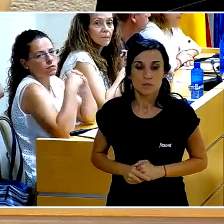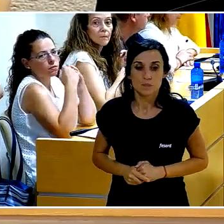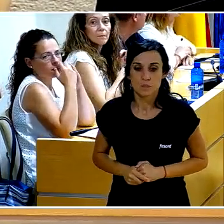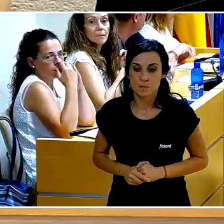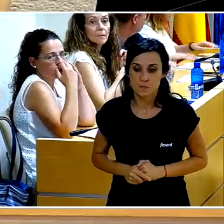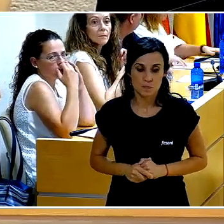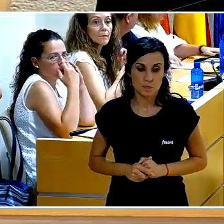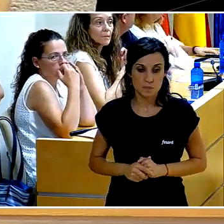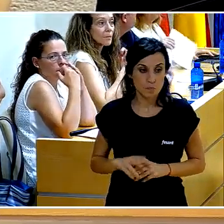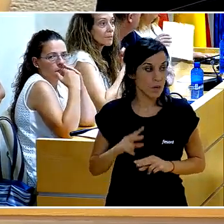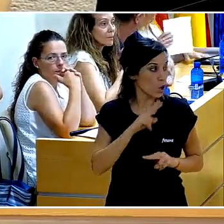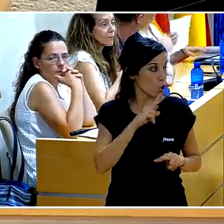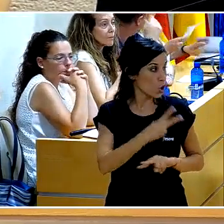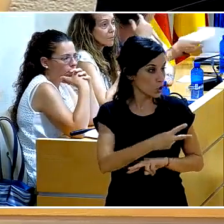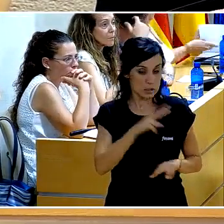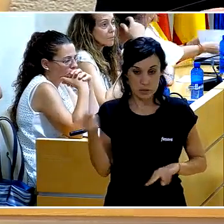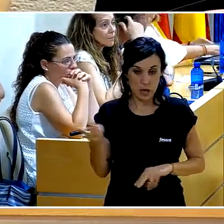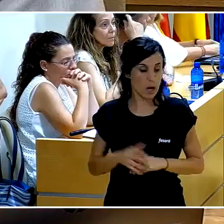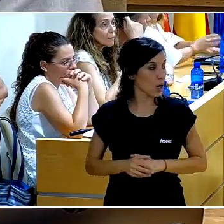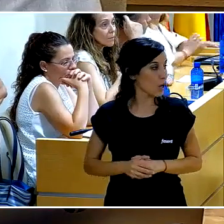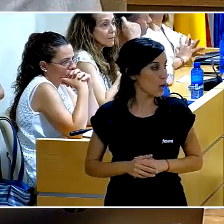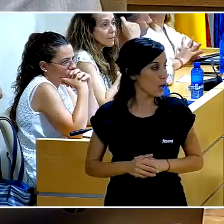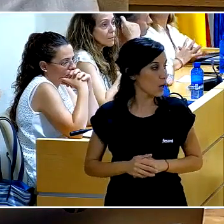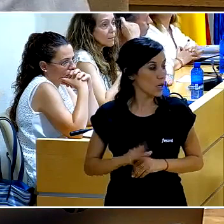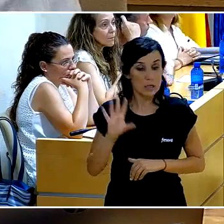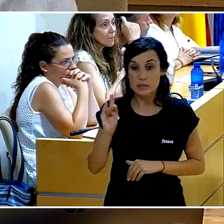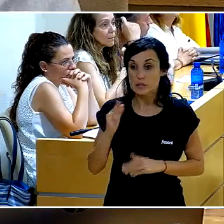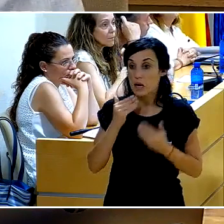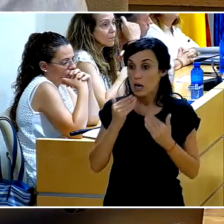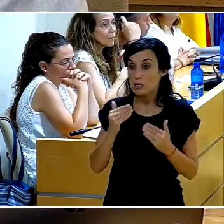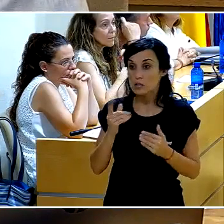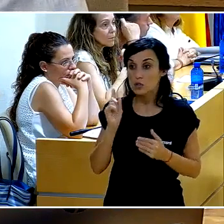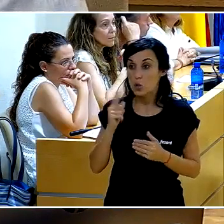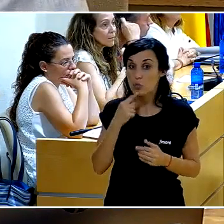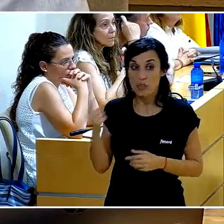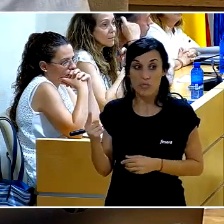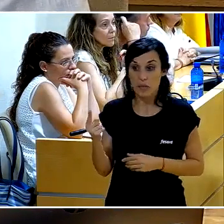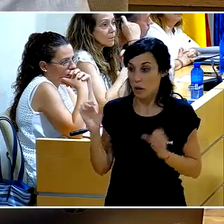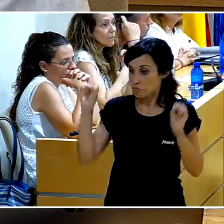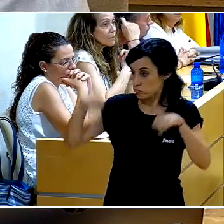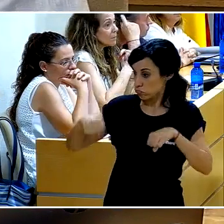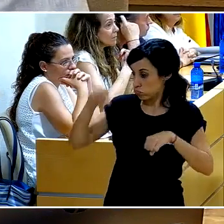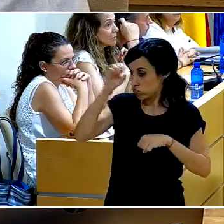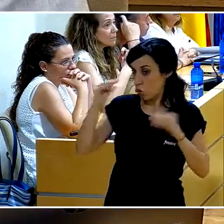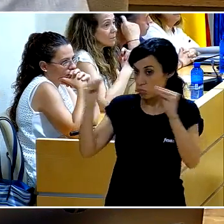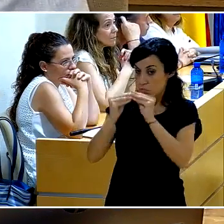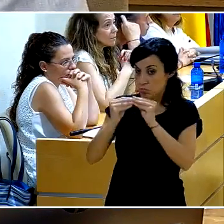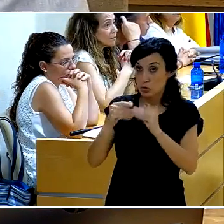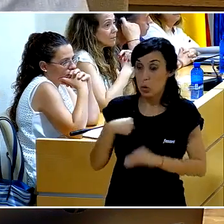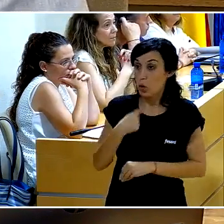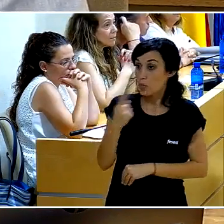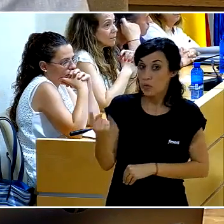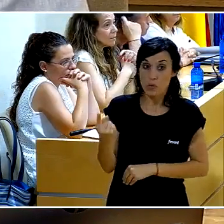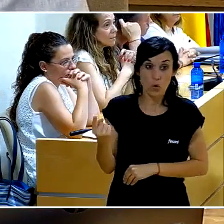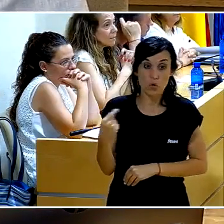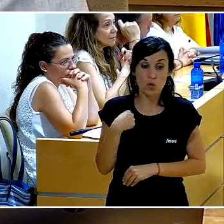Si vol contestar el regidor, sí, o... Sí, simplement, gràcies, simplement dir-li que estem d'acord. És que jo el que estic dient és que